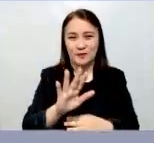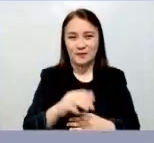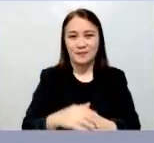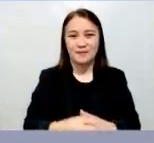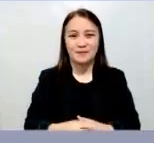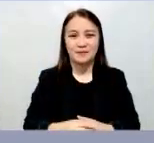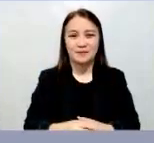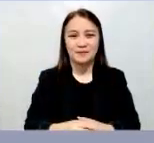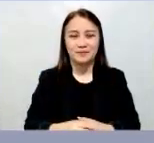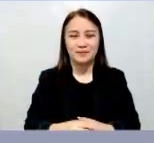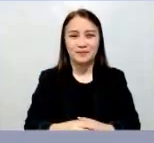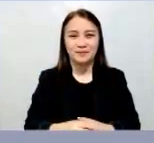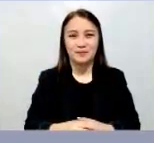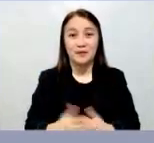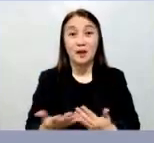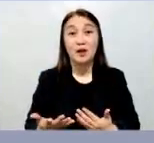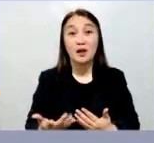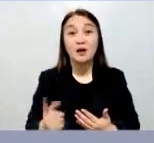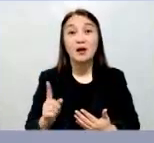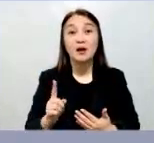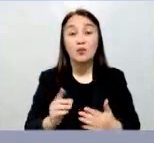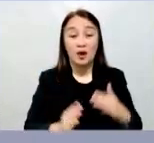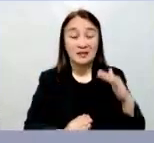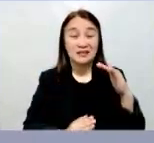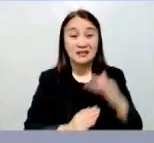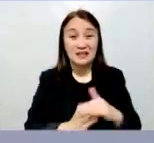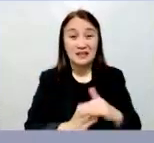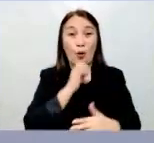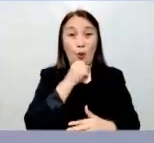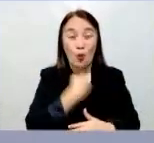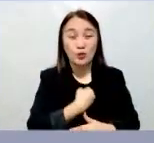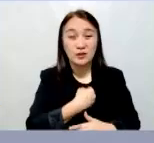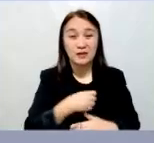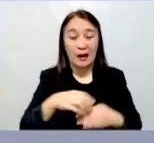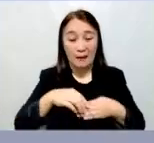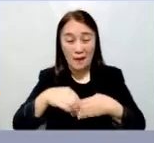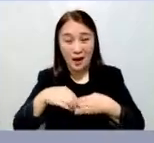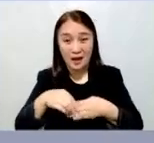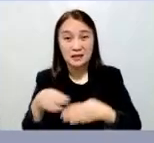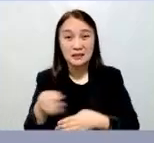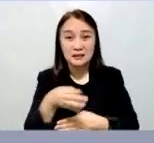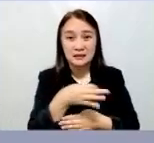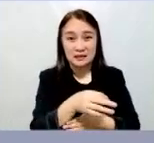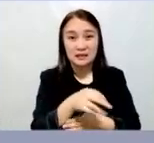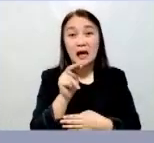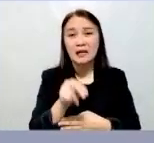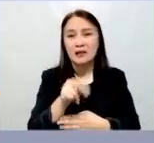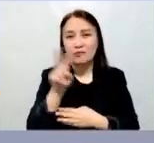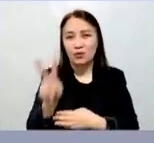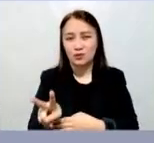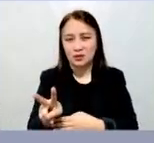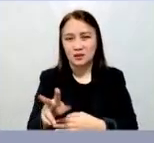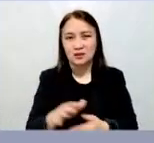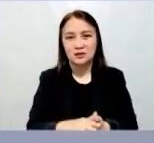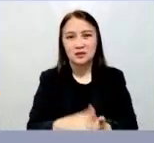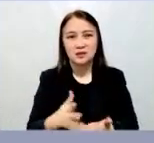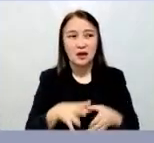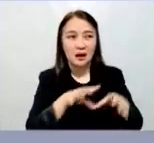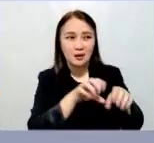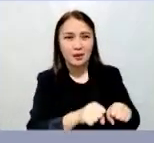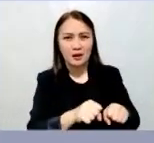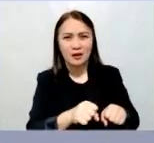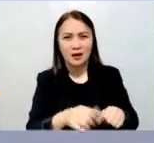Expired na pero balak pang ibenta ang toneladang smuggled na karne at isda sa Navotas. Nasa batyan sa 5 cold